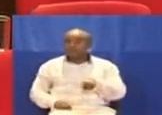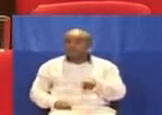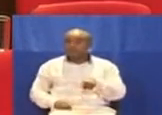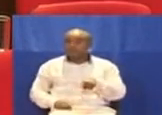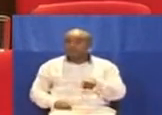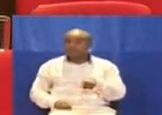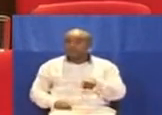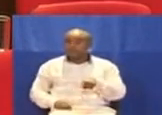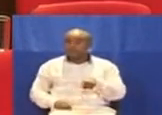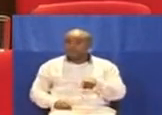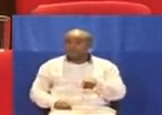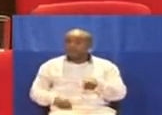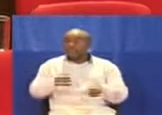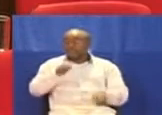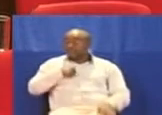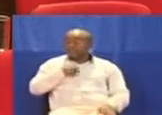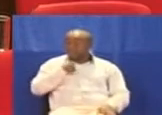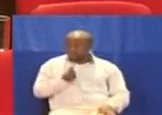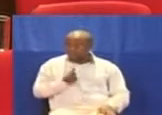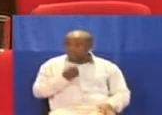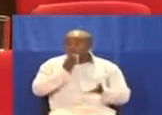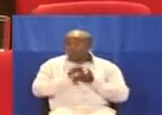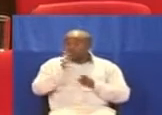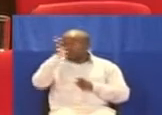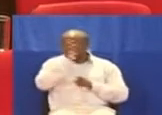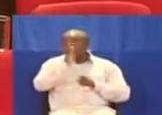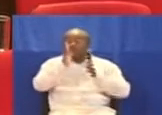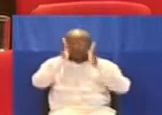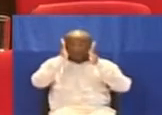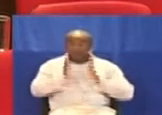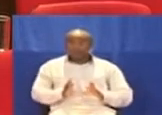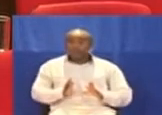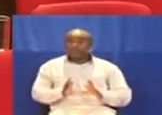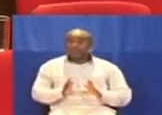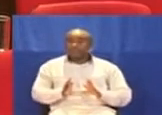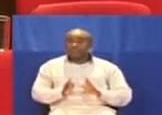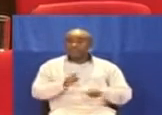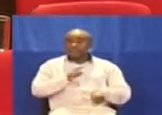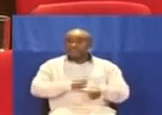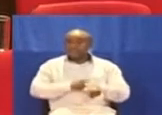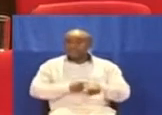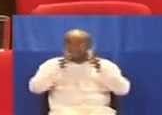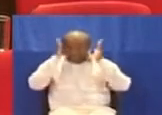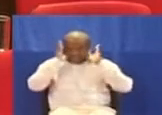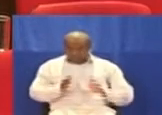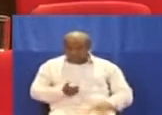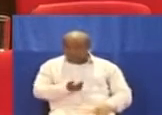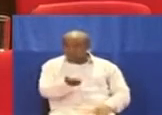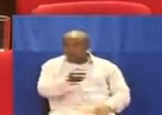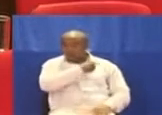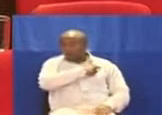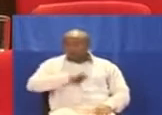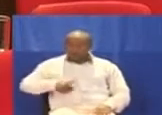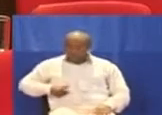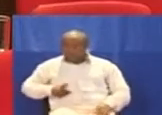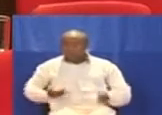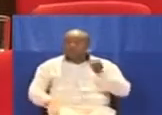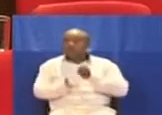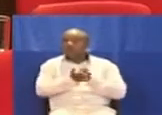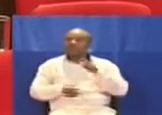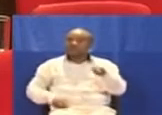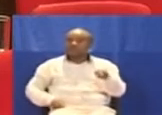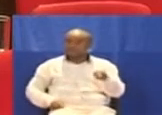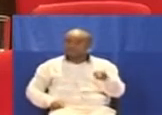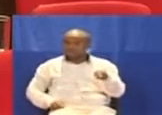zaidi ya hili. Nitasema kweli nilikuwa kuwa mbunge kipindi cha Mheshimiwa Dr. John Joseph Pombe